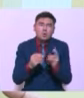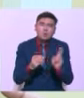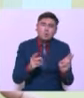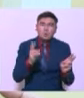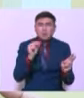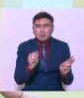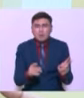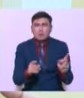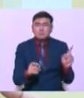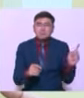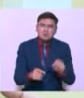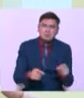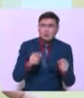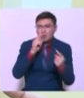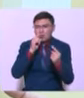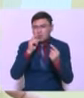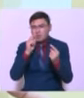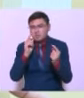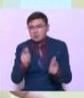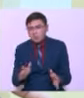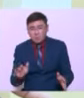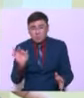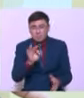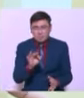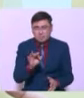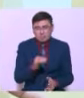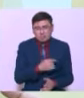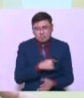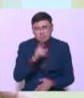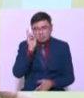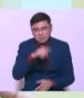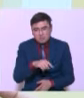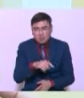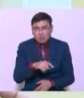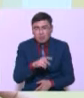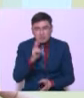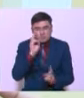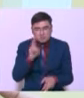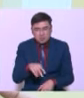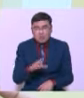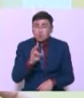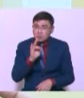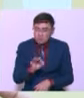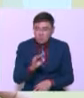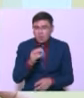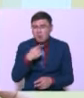голосовал, за или против, но мы наблюдали сам процесс наблюдения, чтобы он был